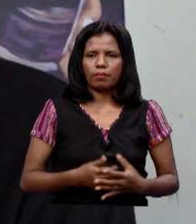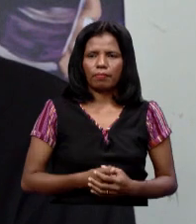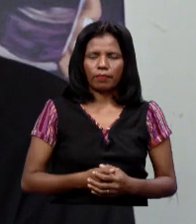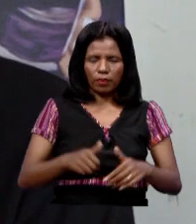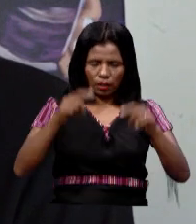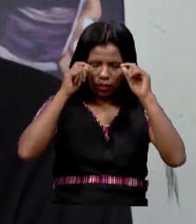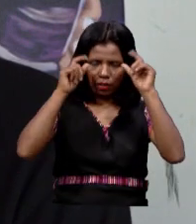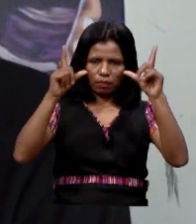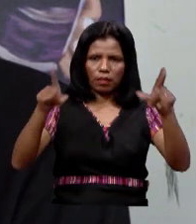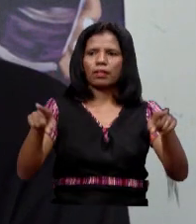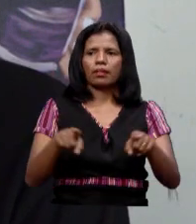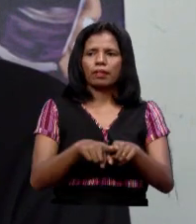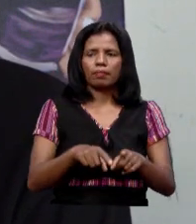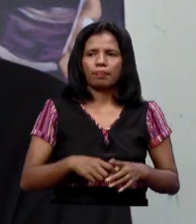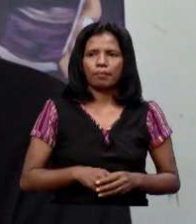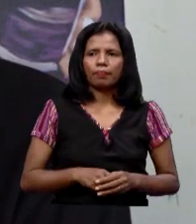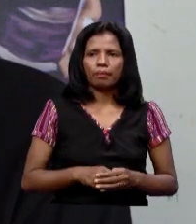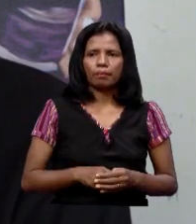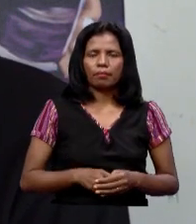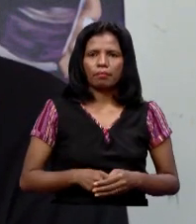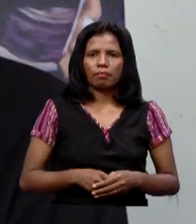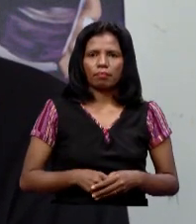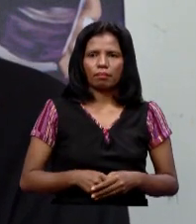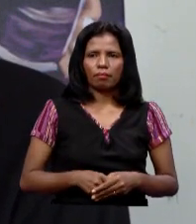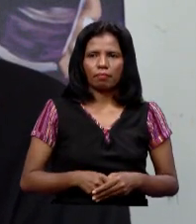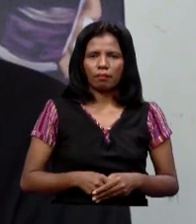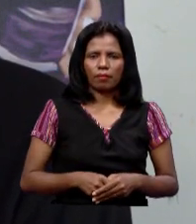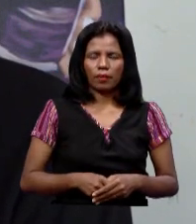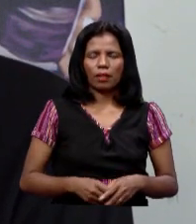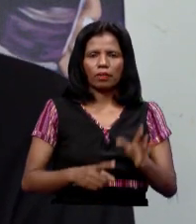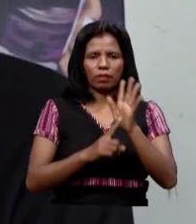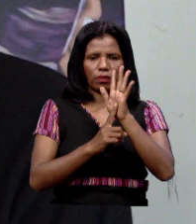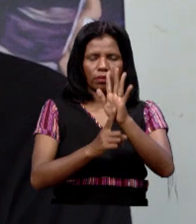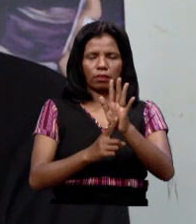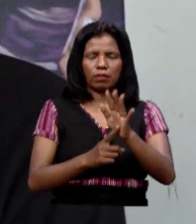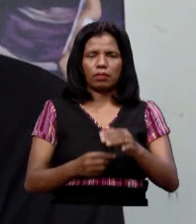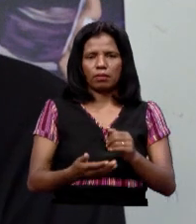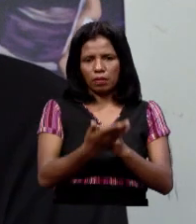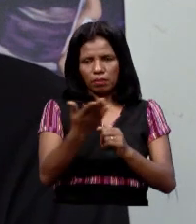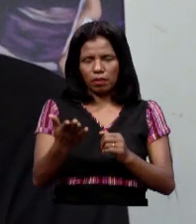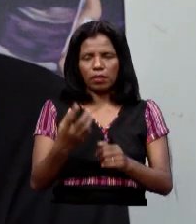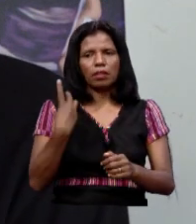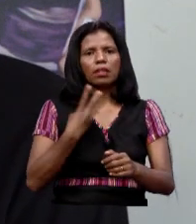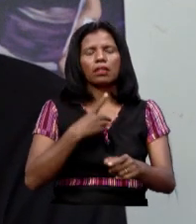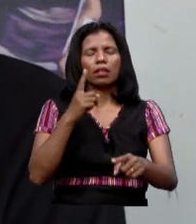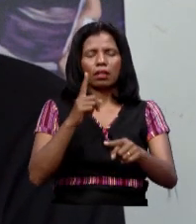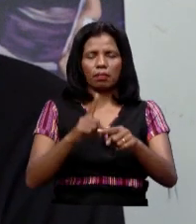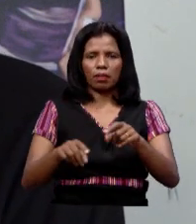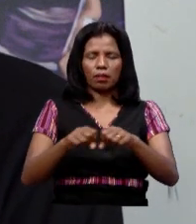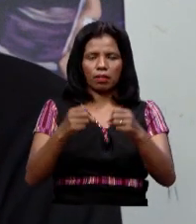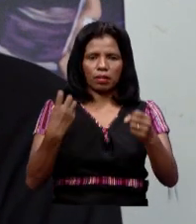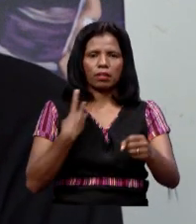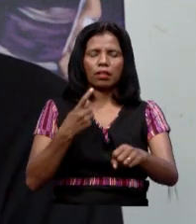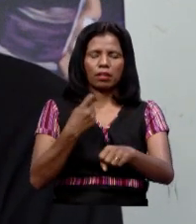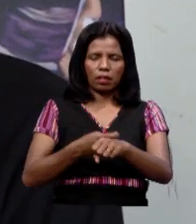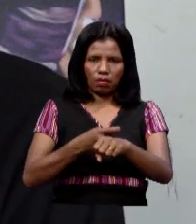Timur larang makanisan kanisane fatin dekat tak ite labele straga ite ne tempu